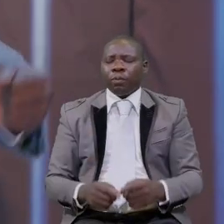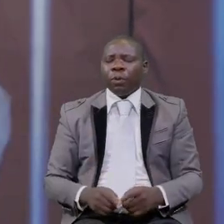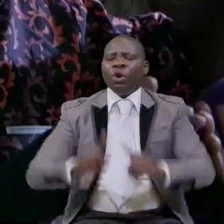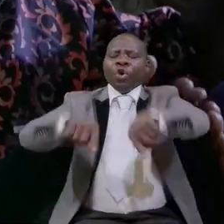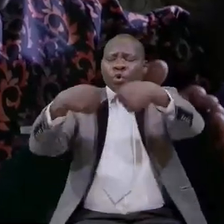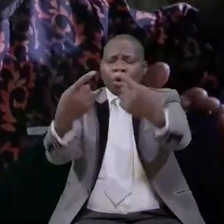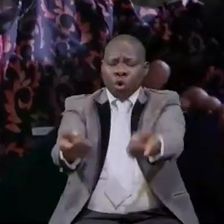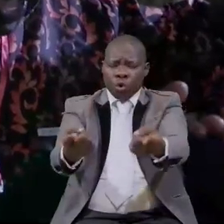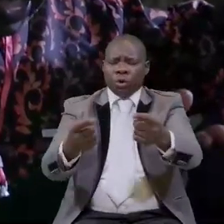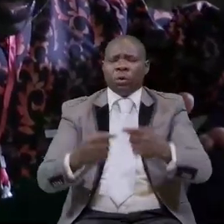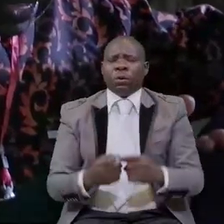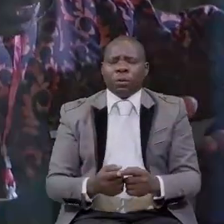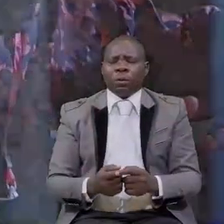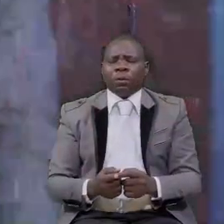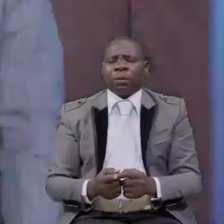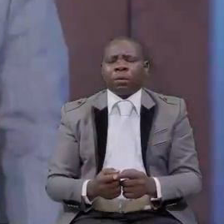Va.